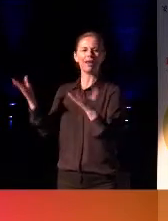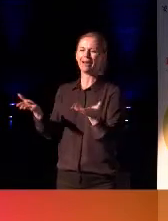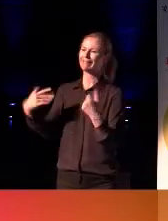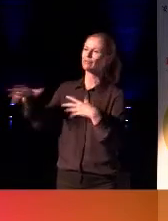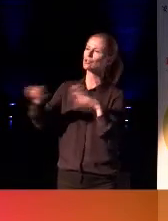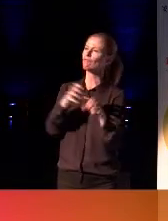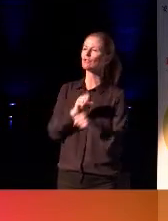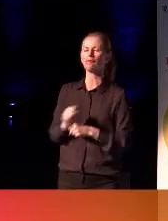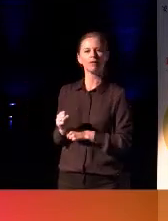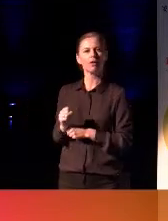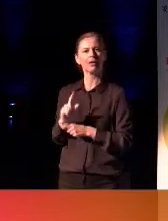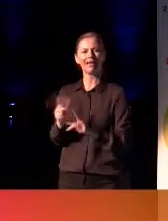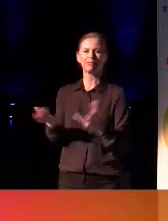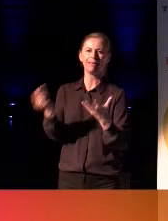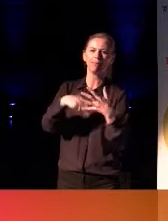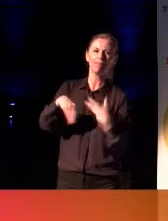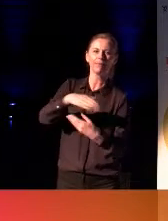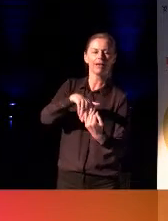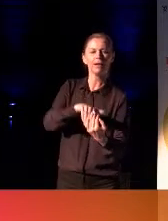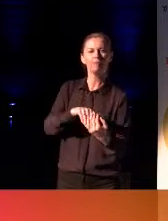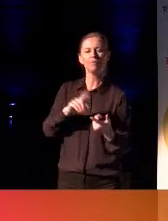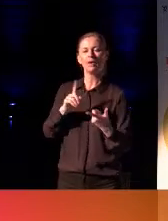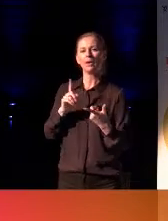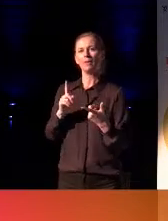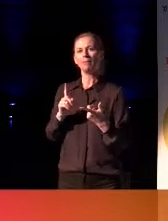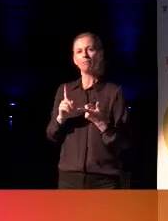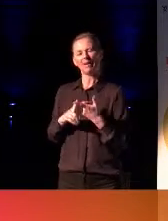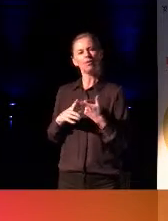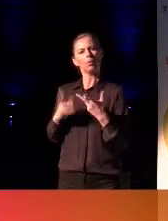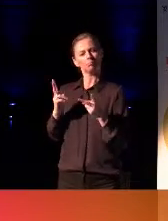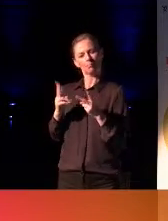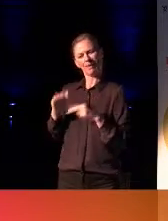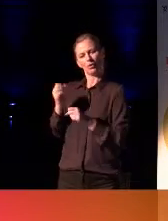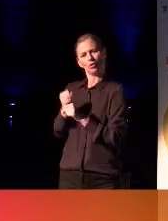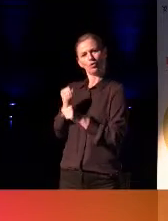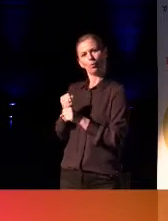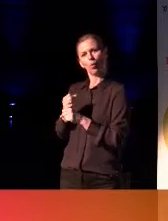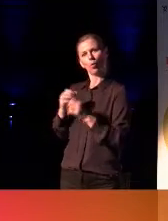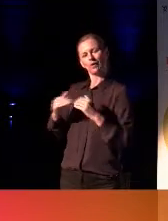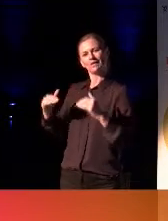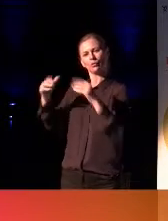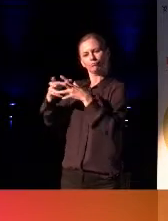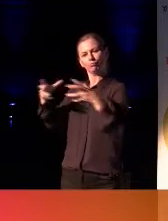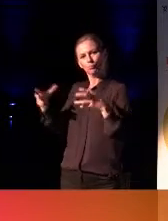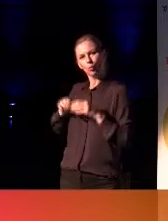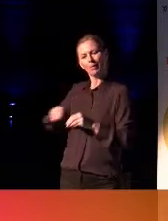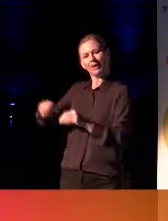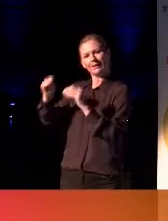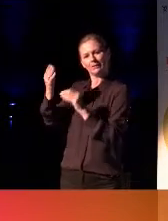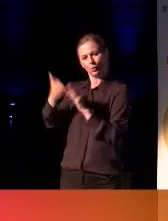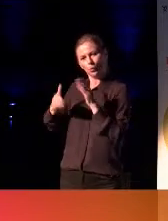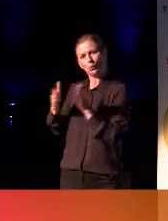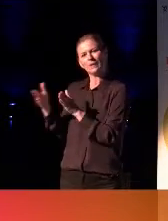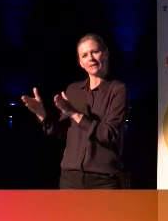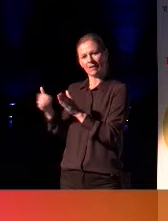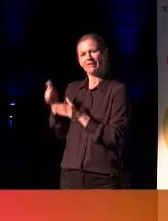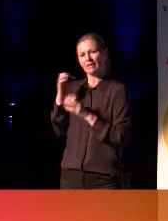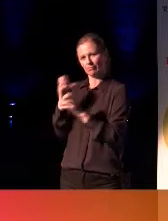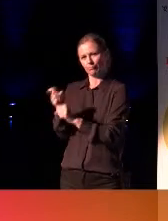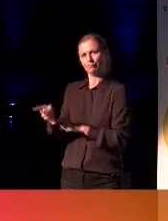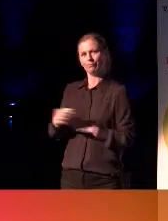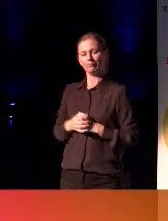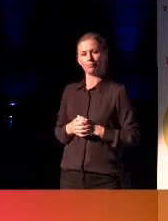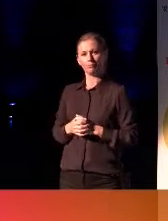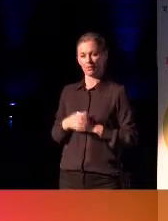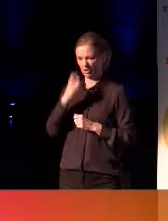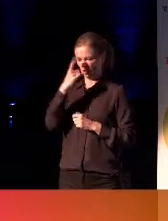anskaffe og implementere. Men det blir desto mer jobb på organisasjonsutviklingssiden, opplæring og rutinesiden. Snart er